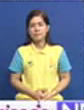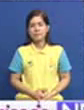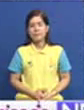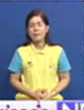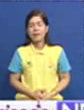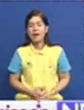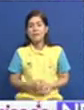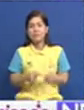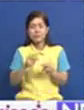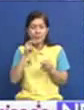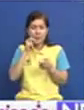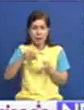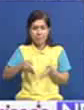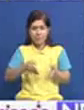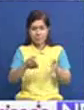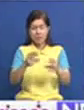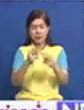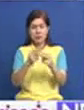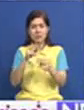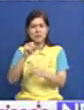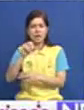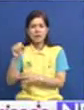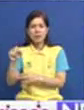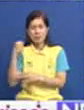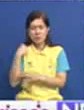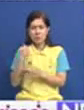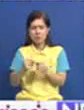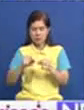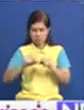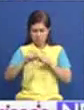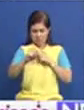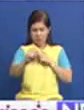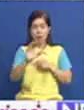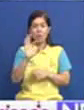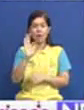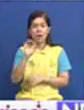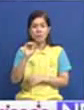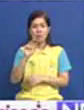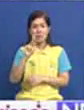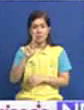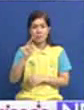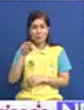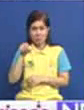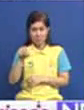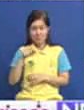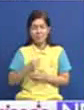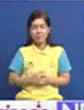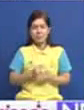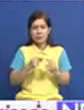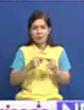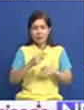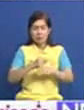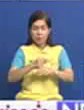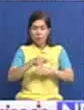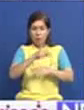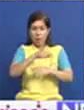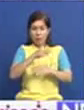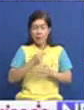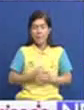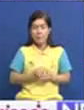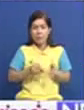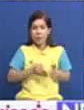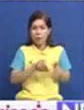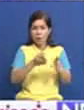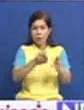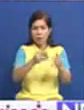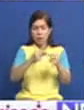คลองแสนแสบเป็นคลองขุดที่มีความยาวเกือบ90กิโลเมตรเชื่อมต่อระหว่างคลองมหานาคถึงหัวหมากและยังไปถึง